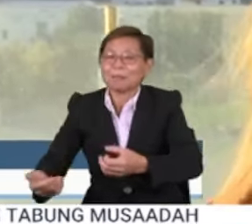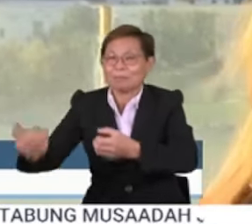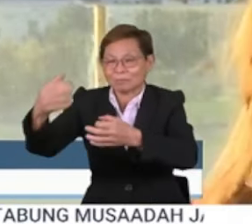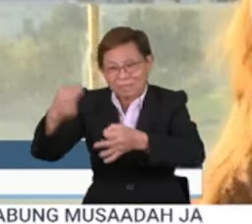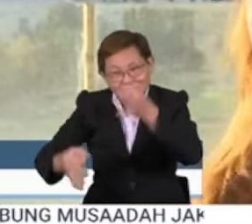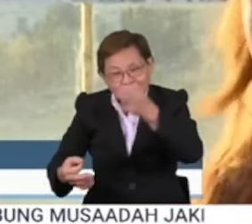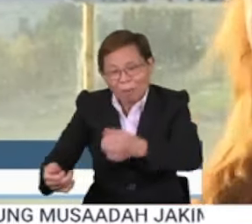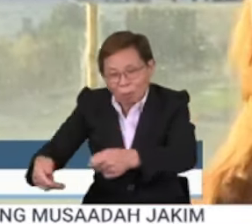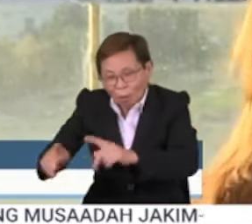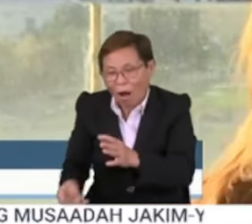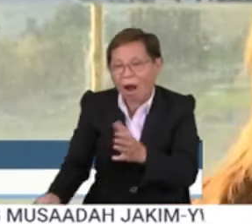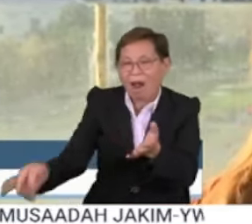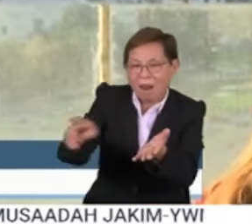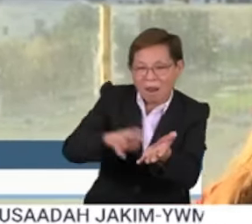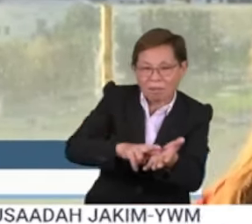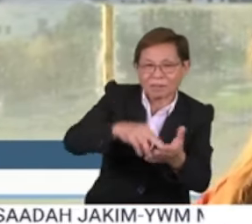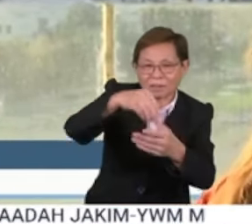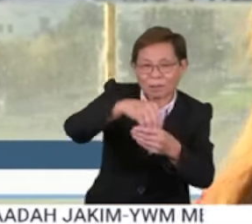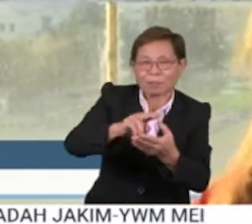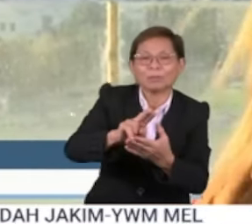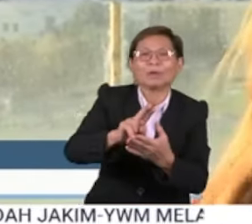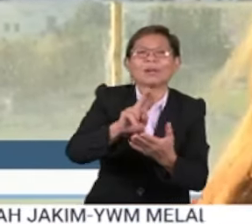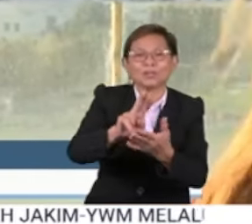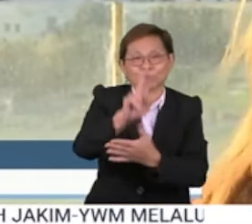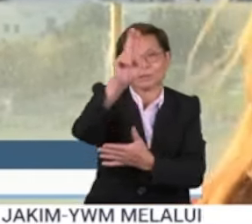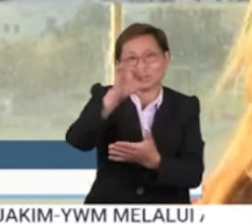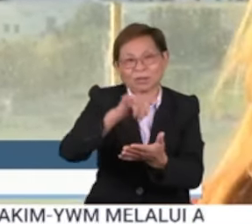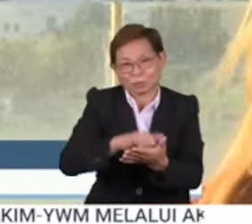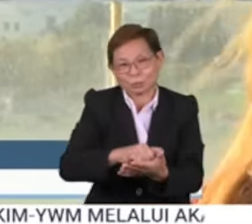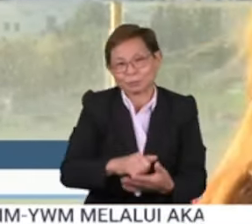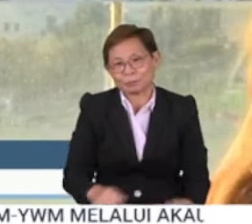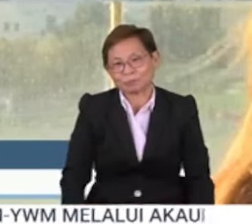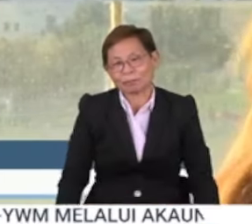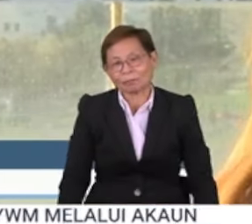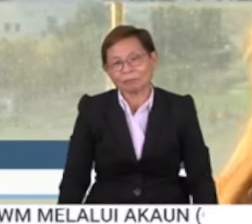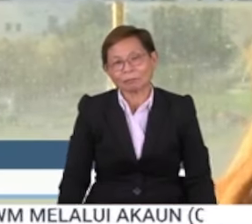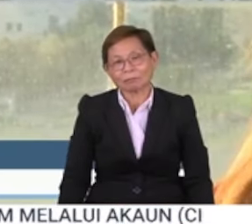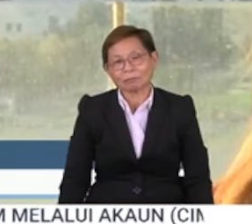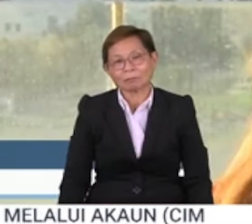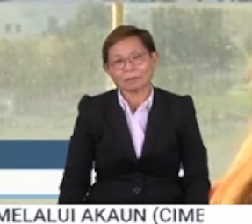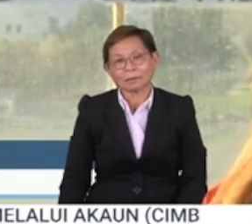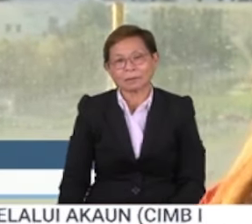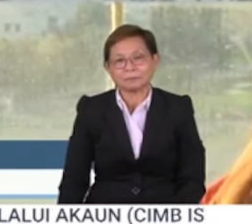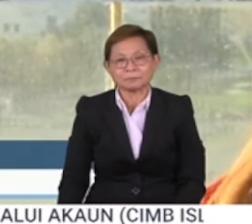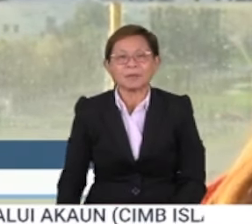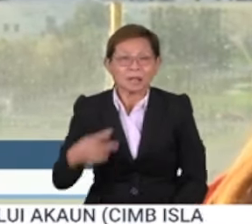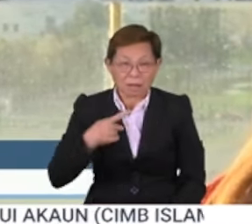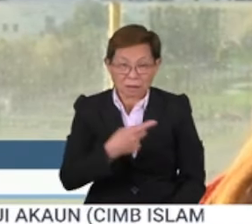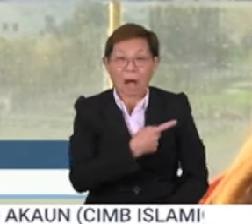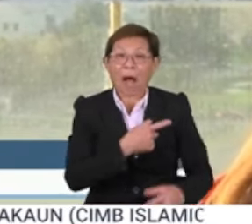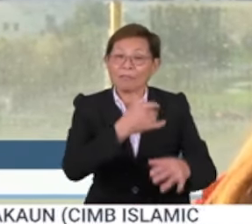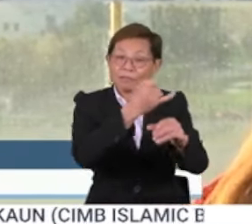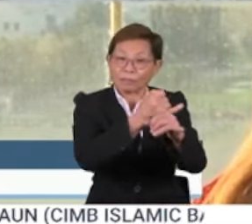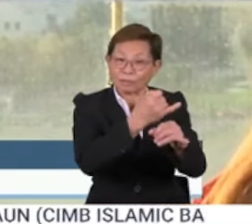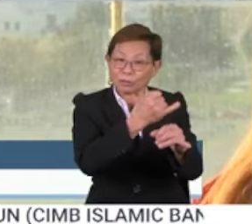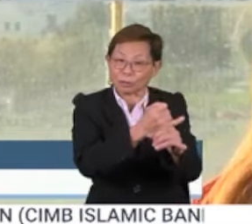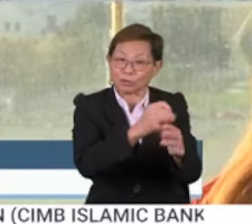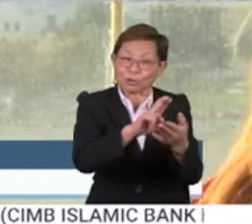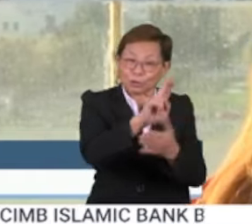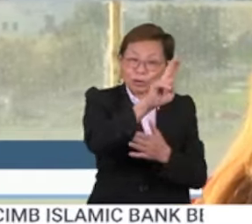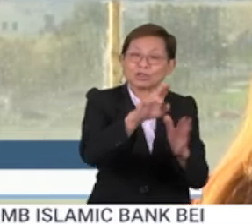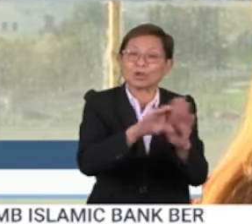untuk mendaftar dalam institusi pengajian tinggi ini. Selain daripada itu, kita juga ada institusi seperti